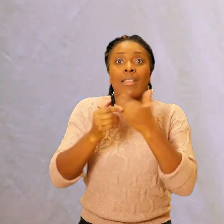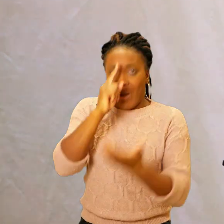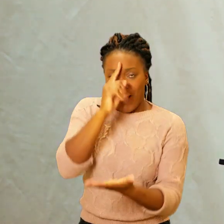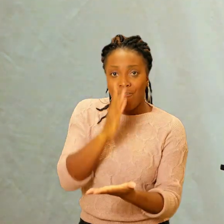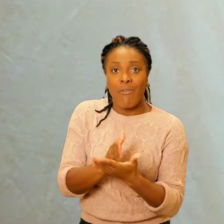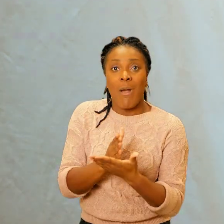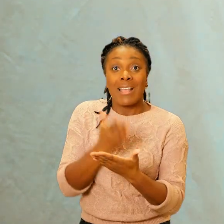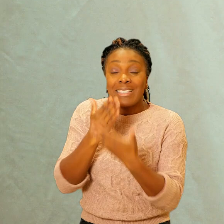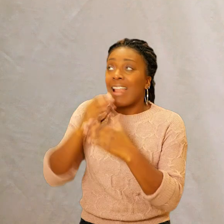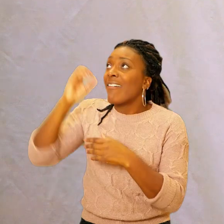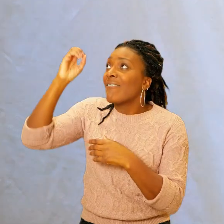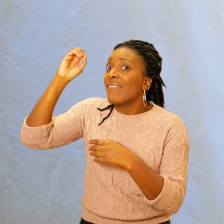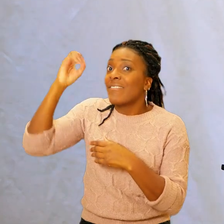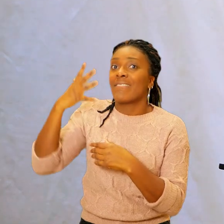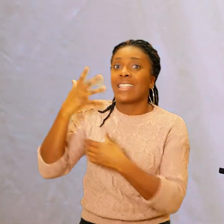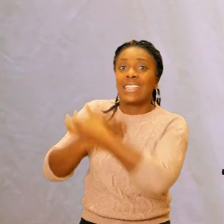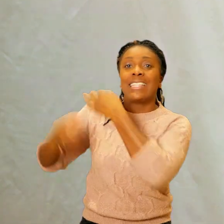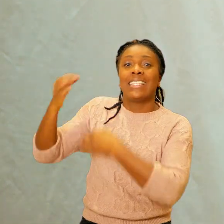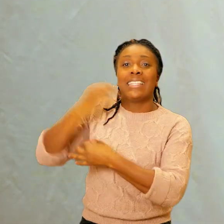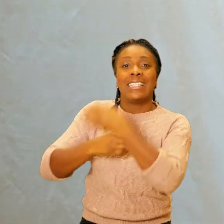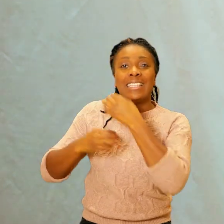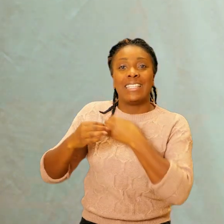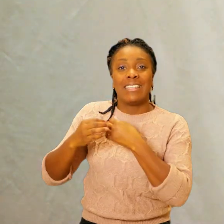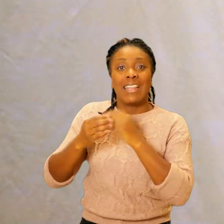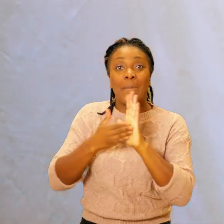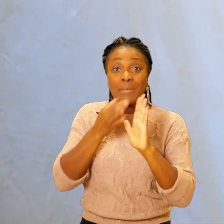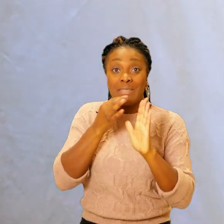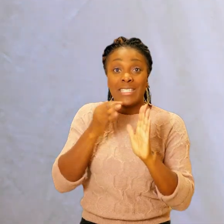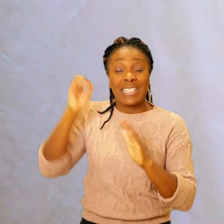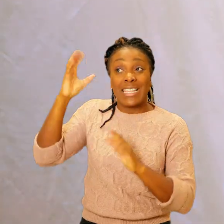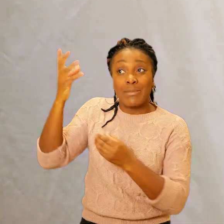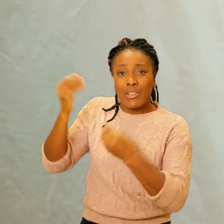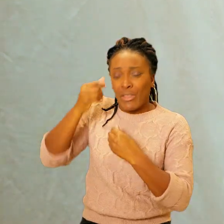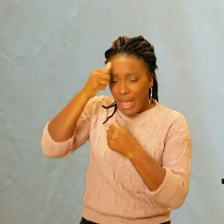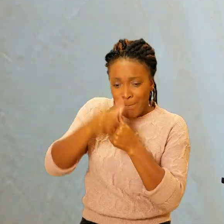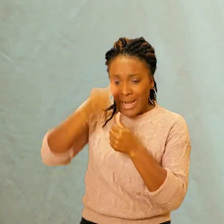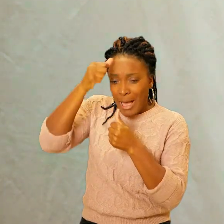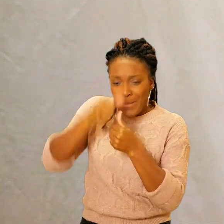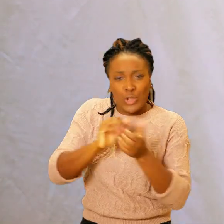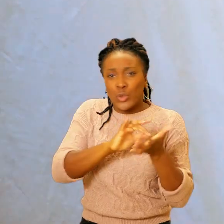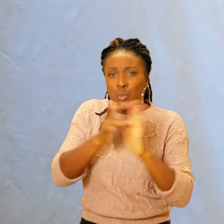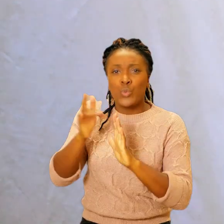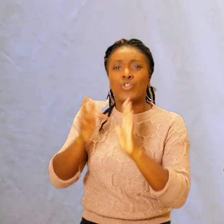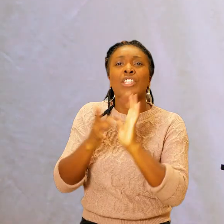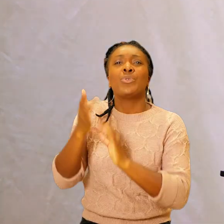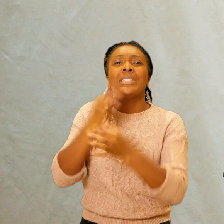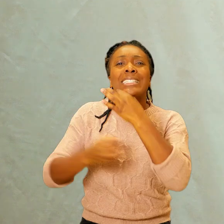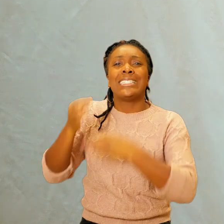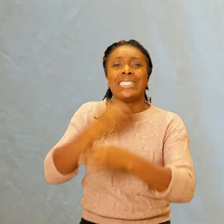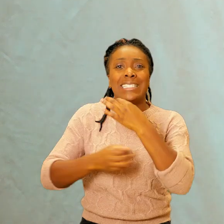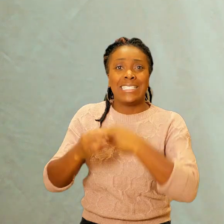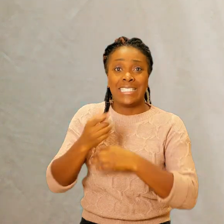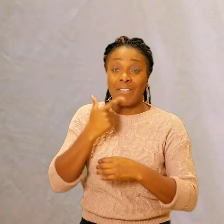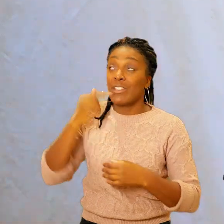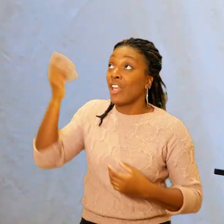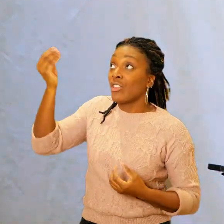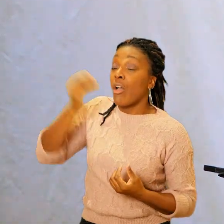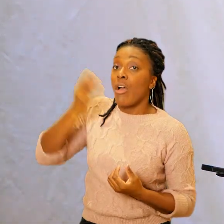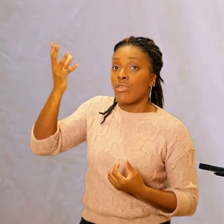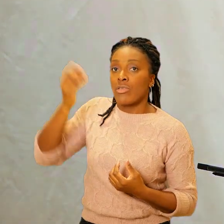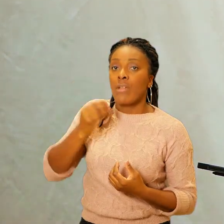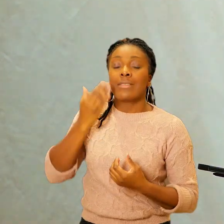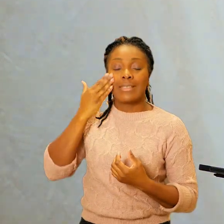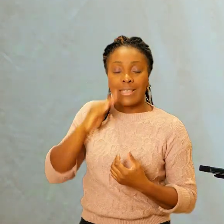Écritures. C'est la voix du Saint-Esprit. Il vous rappellera tout ce que je vous ai dit. Donc en fait, eh bien, le Seigneur va déposer la vérité à nouveau dans ton cœur pour